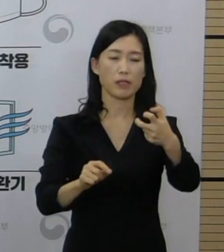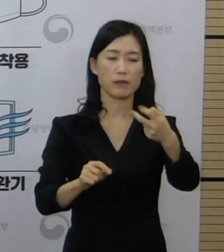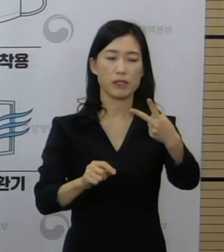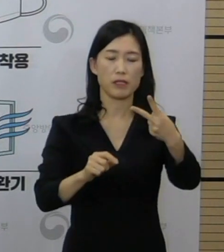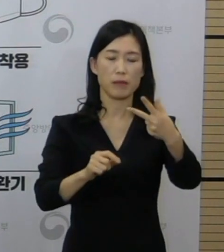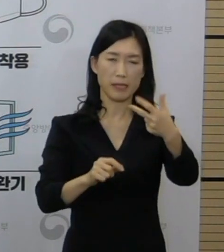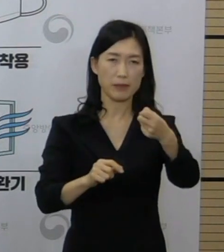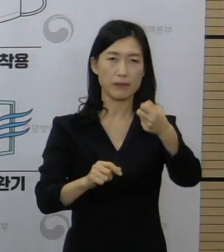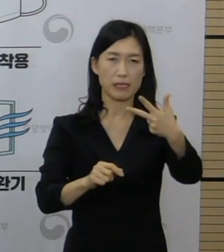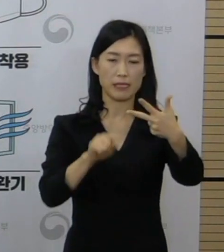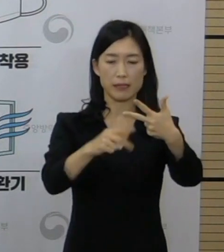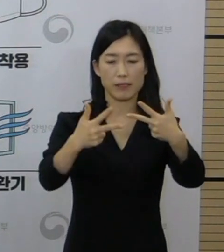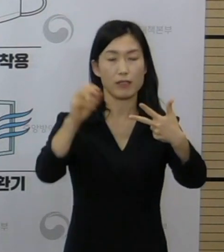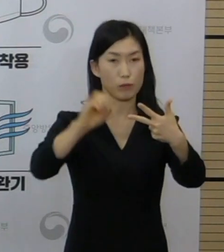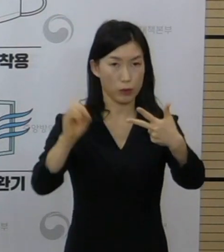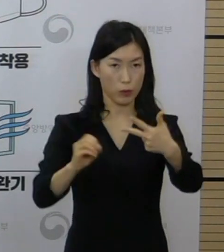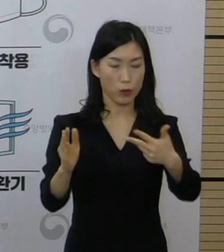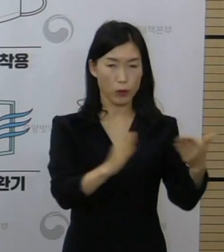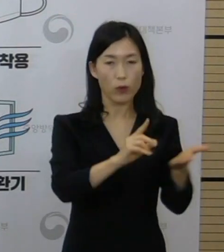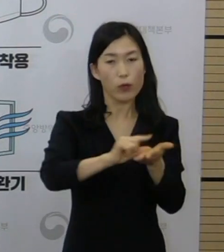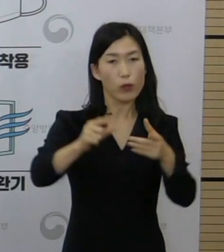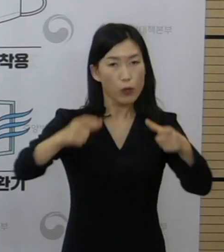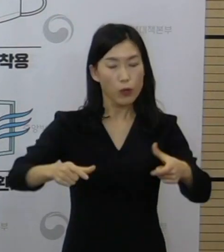87.8%로 그리고 비수도권은